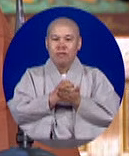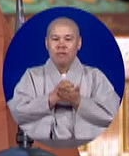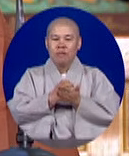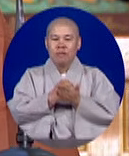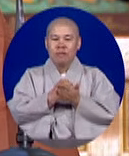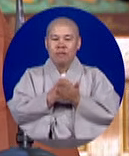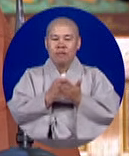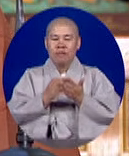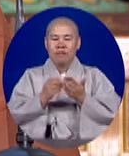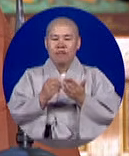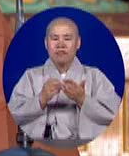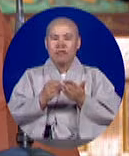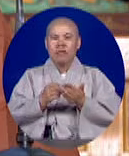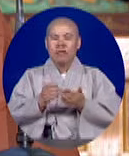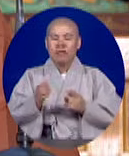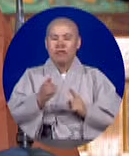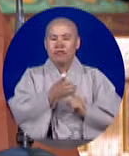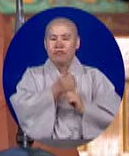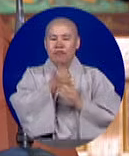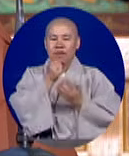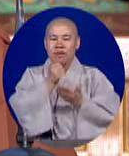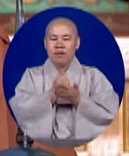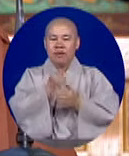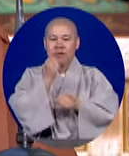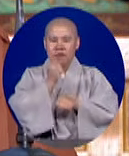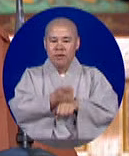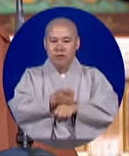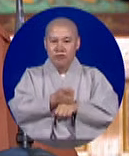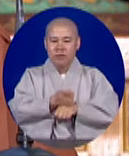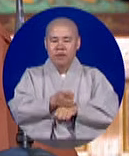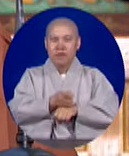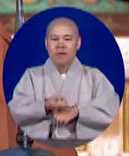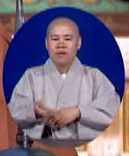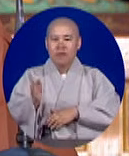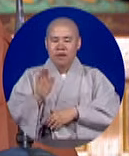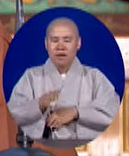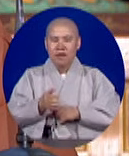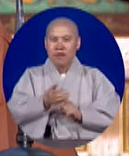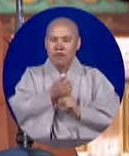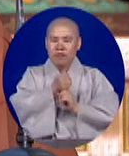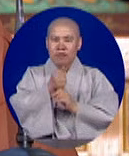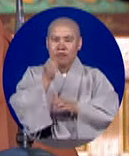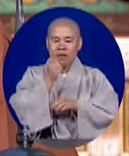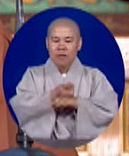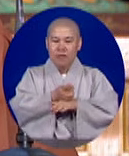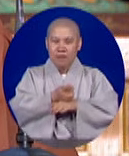계멸하지 않는 상주법, 이게 불성인데, 이 불성을